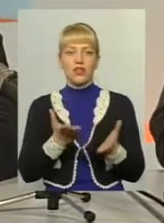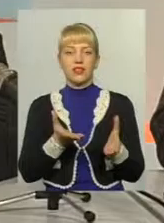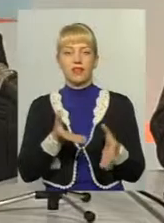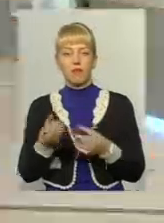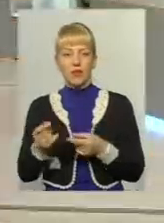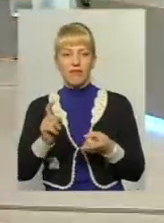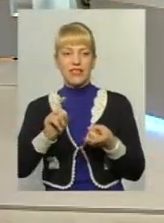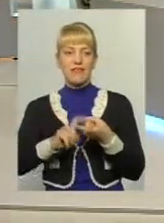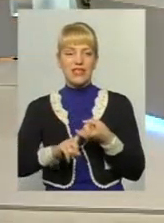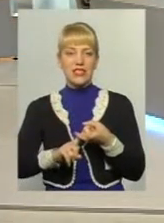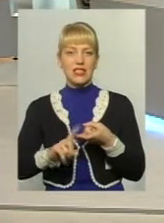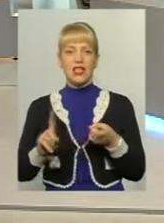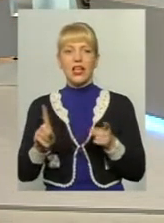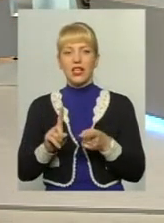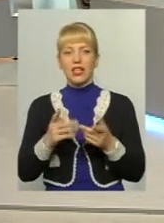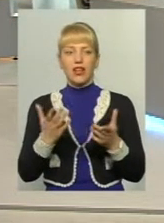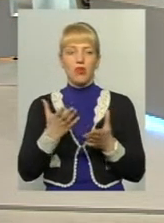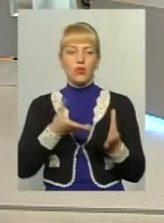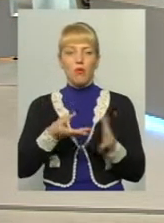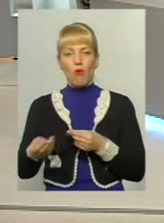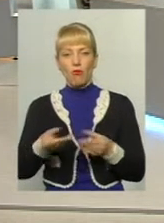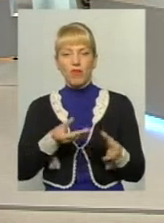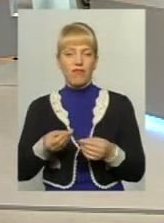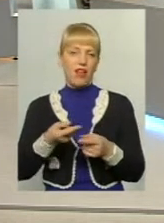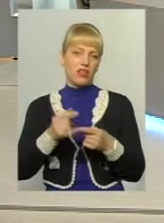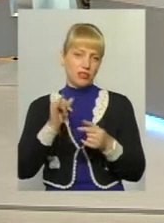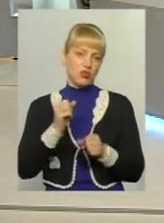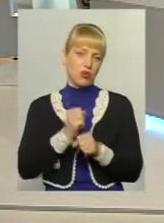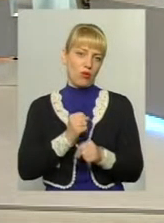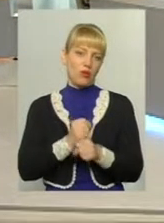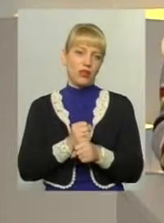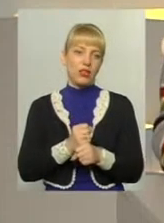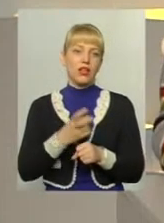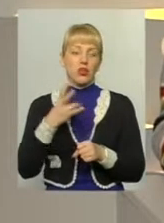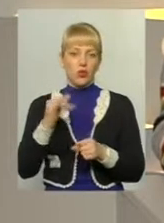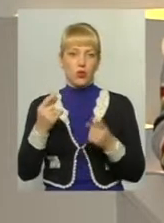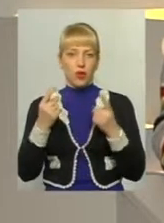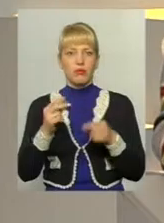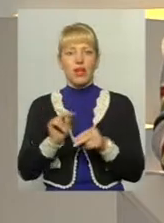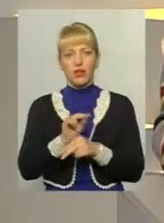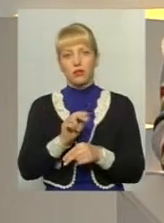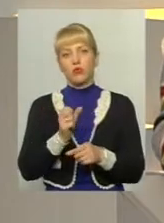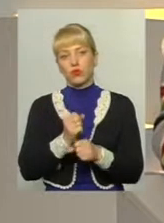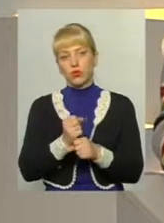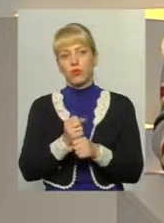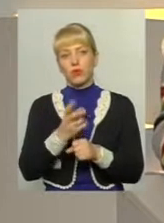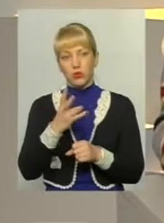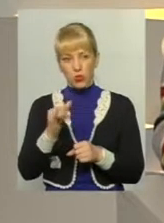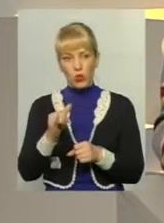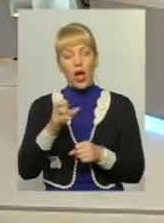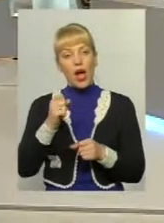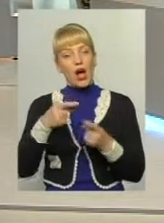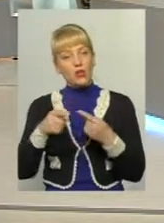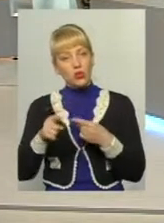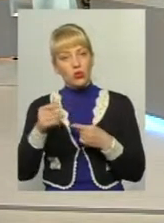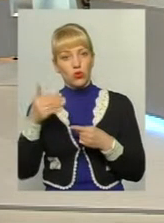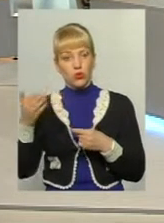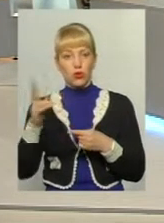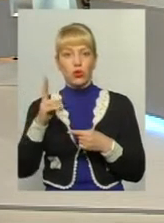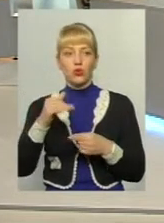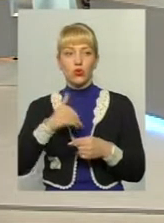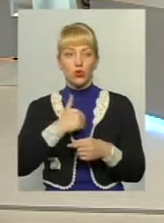З 90-х років, так, і в деяких будинках зробили, але це не через те, що там вони там дочекалися, а